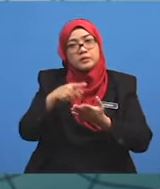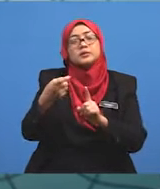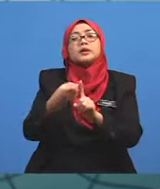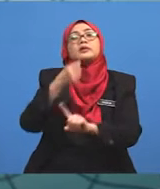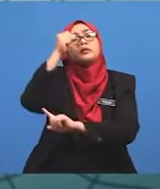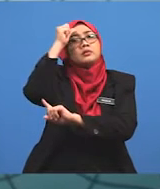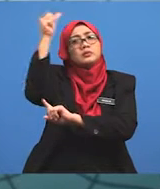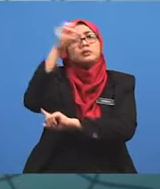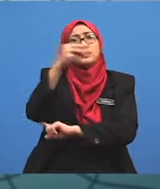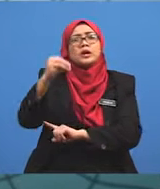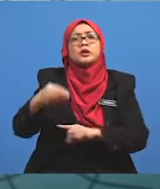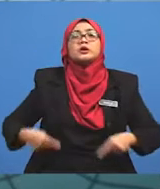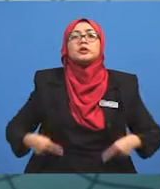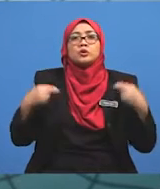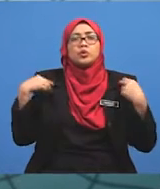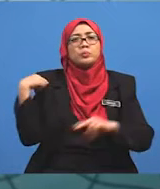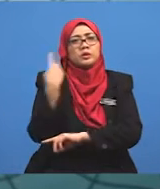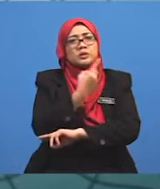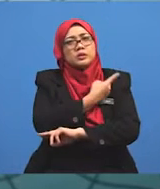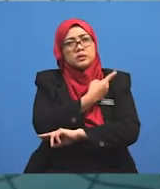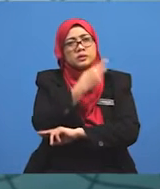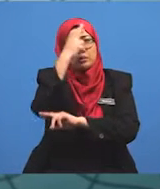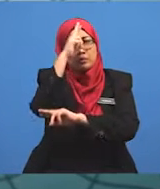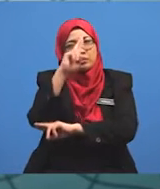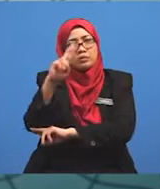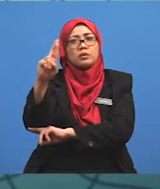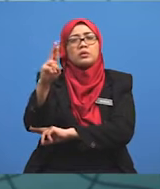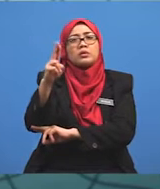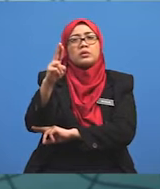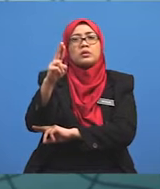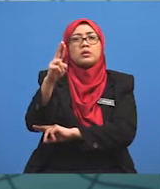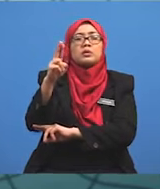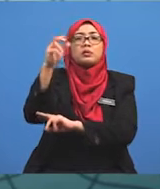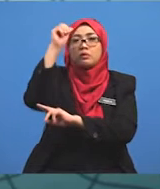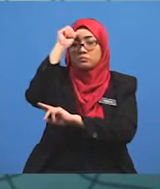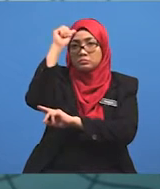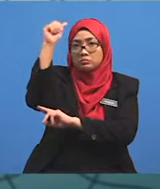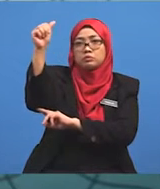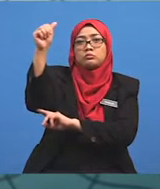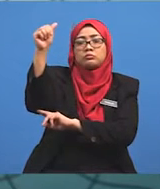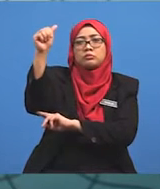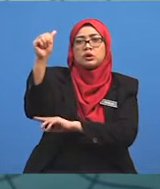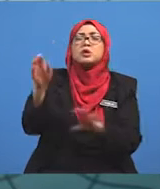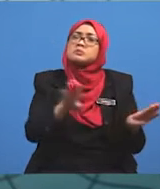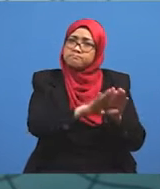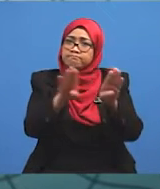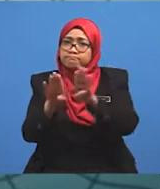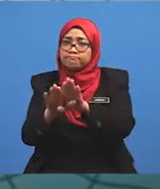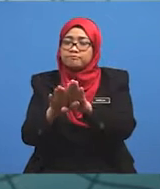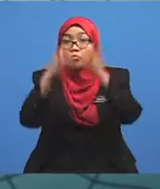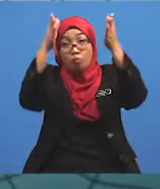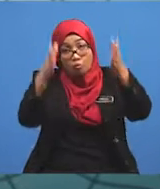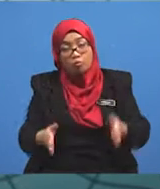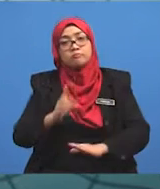hidup kita ini akan dirahmati oleh Allah Subhanahu Wa Taala. Oleh yang demikian, murid-murid, sebagai Muslim kita harus